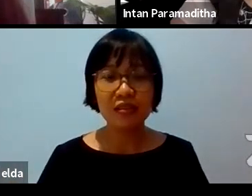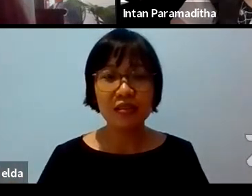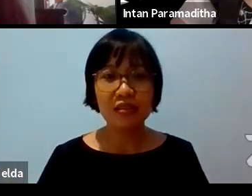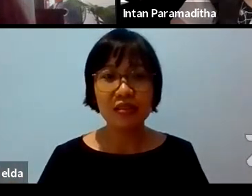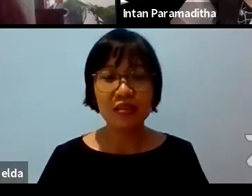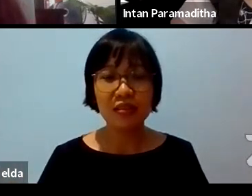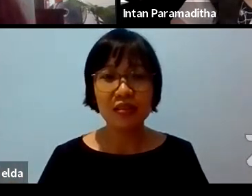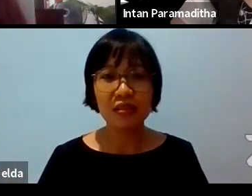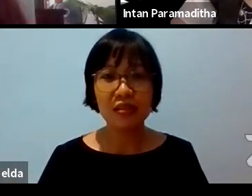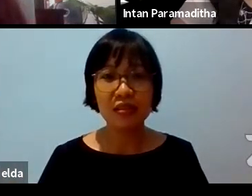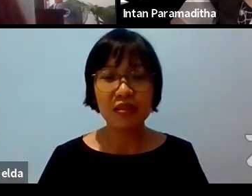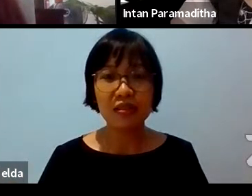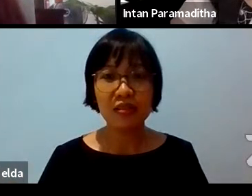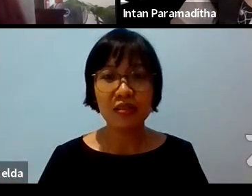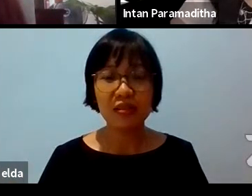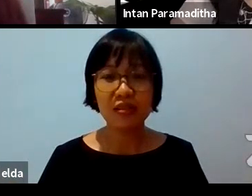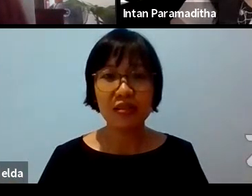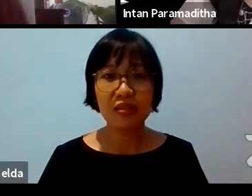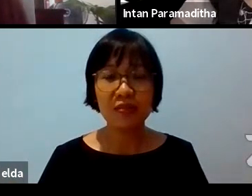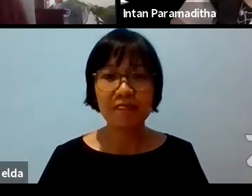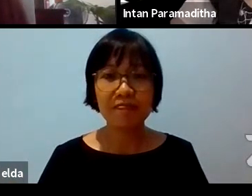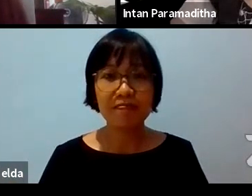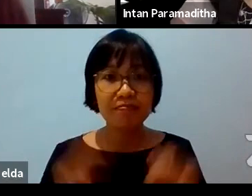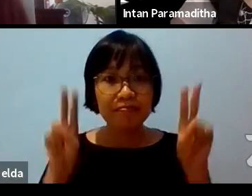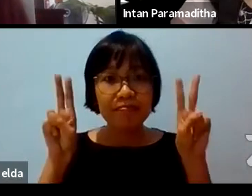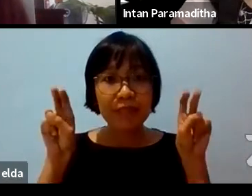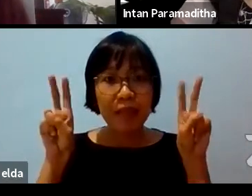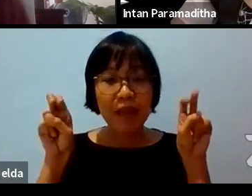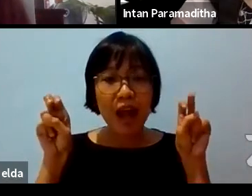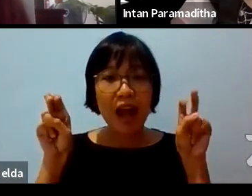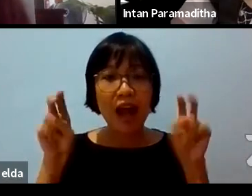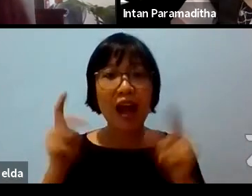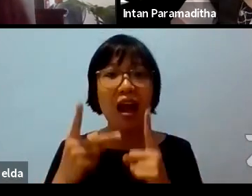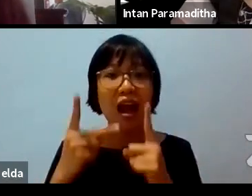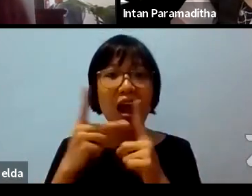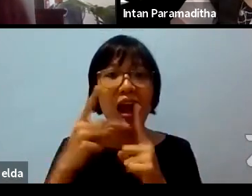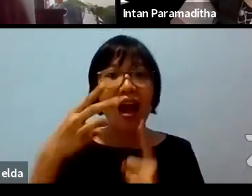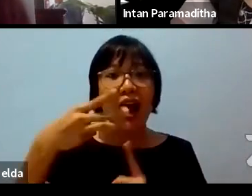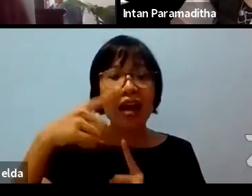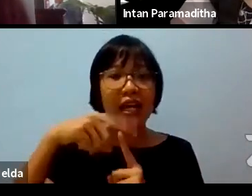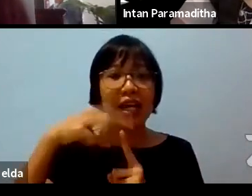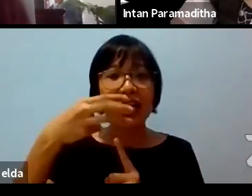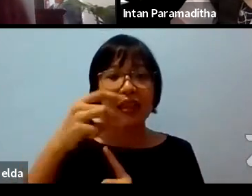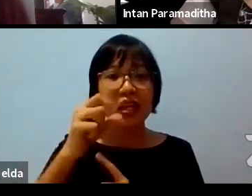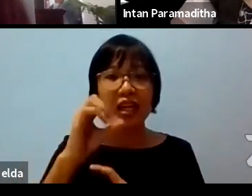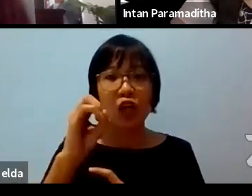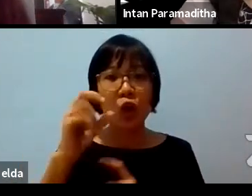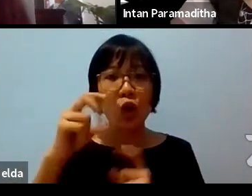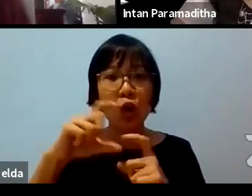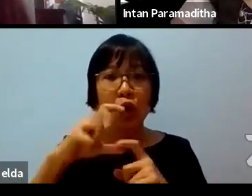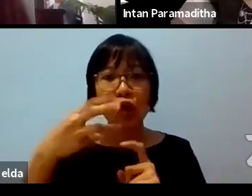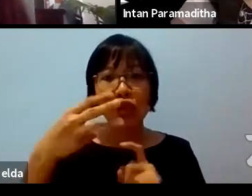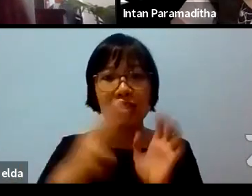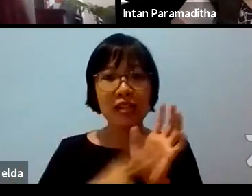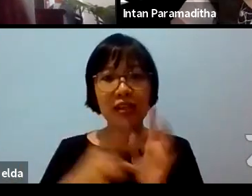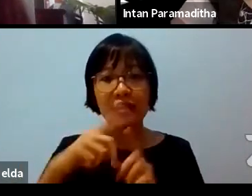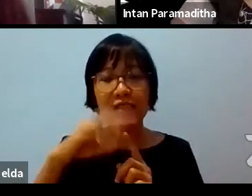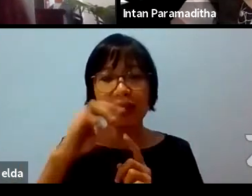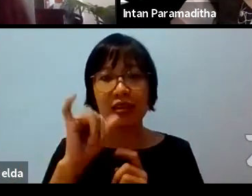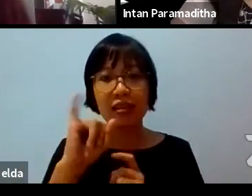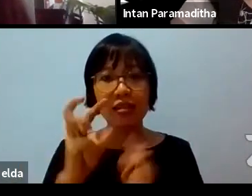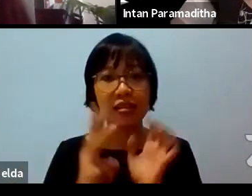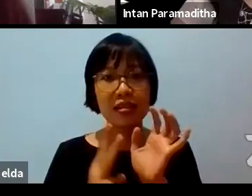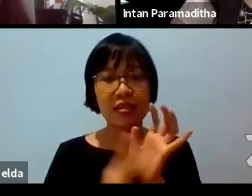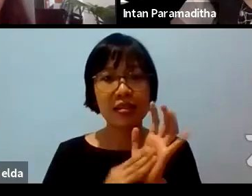homofobia dan juga heterosentrisme. Saya akan ke Mbak Ibah. Apakah kalau di UIN sendiri, Mbak, ada kasus